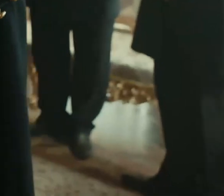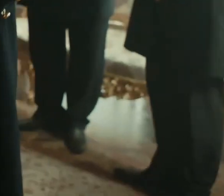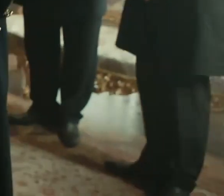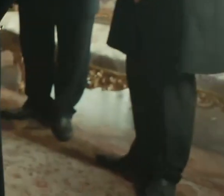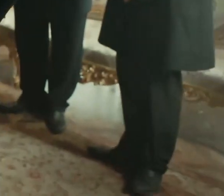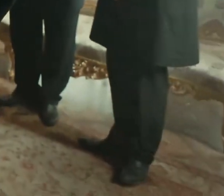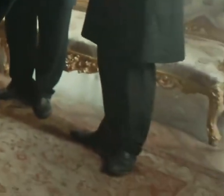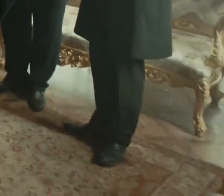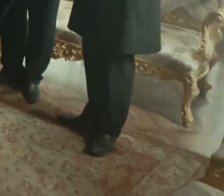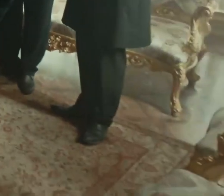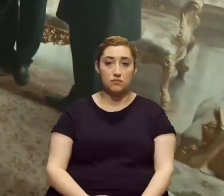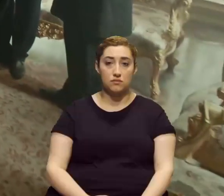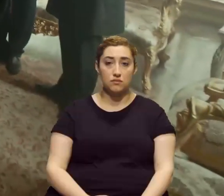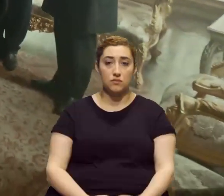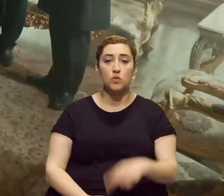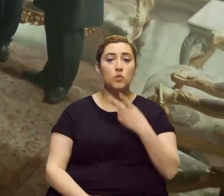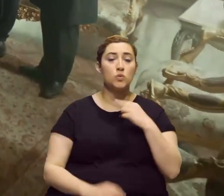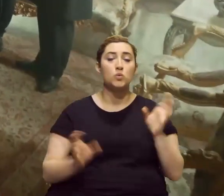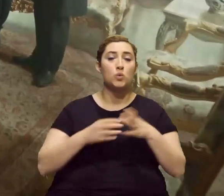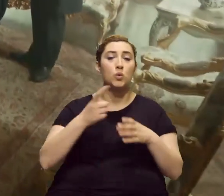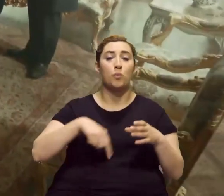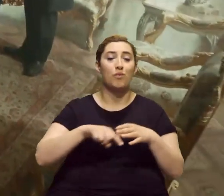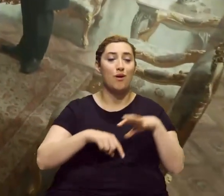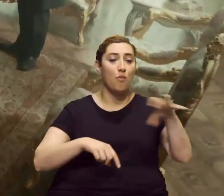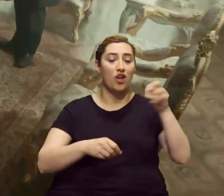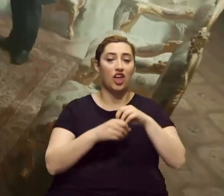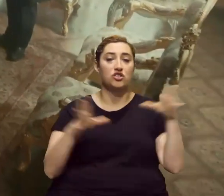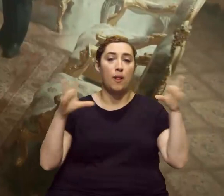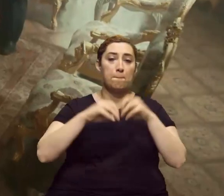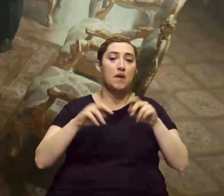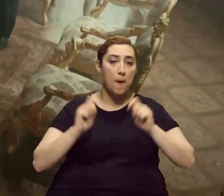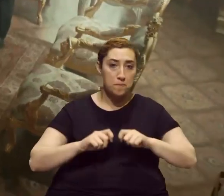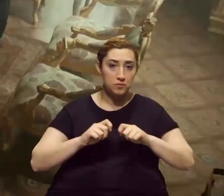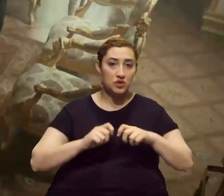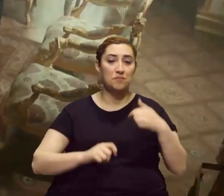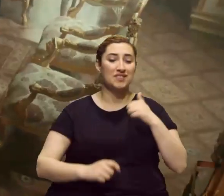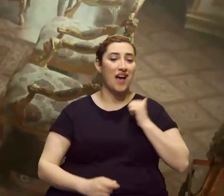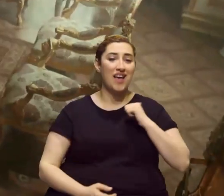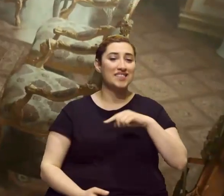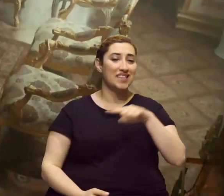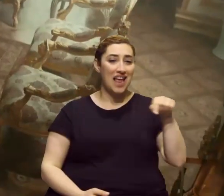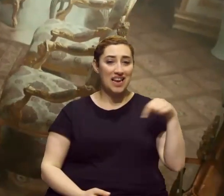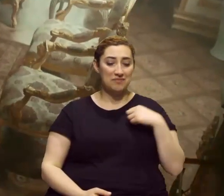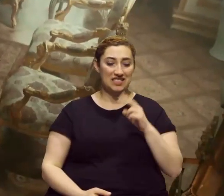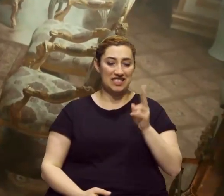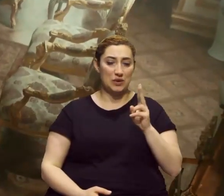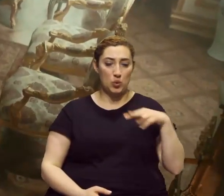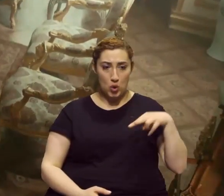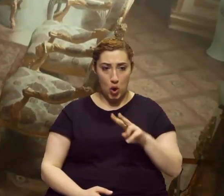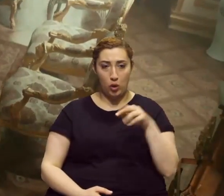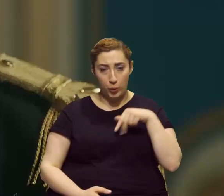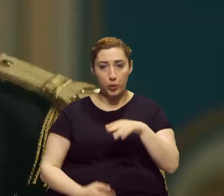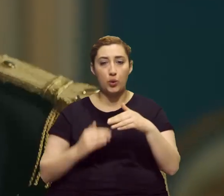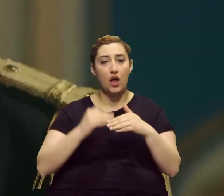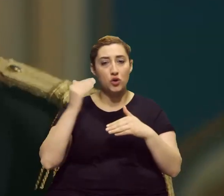Kabul odası. Rus birlikleri bölgede toplanmışlar sultanım. Biz askerlerimizi iki günlük bir yolculuktan